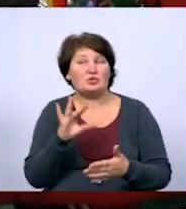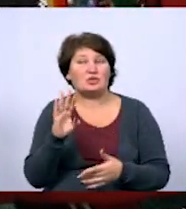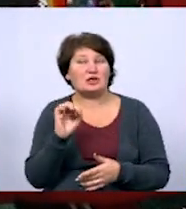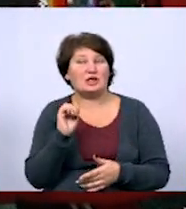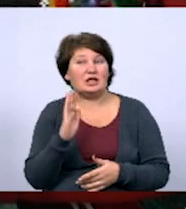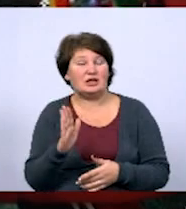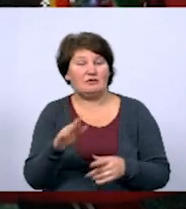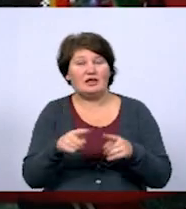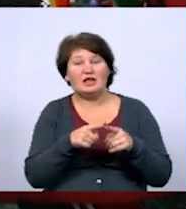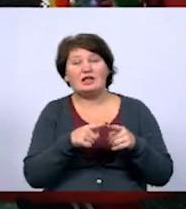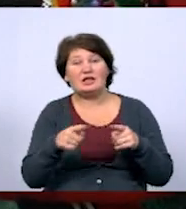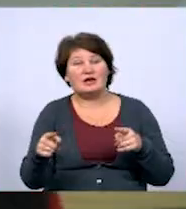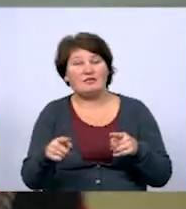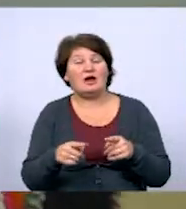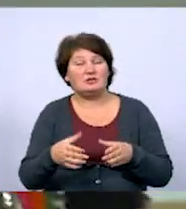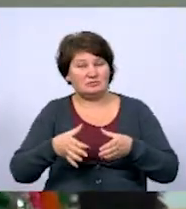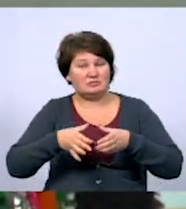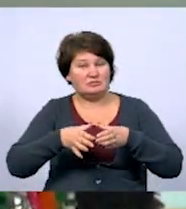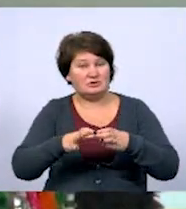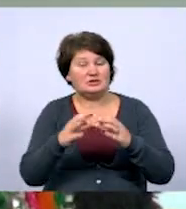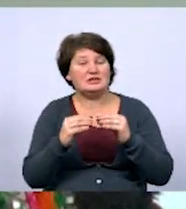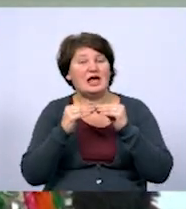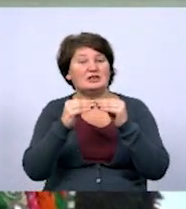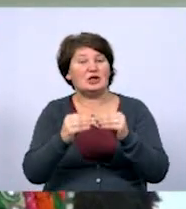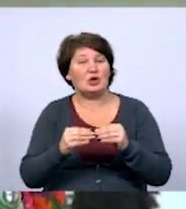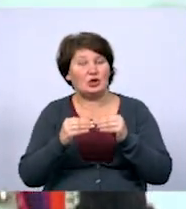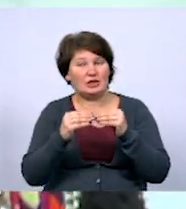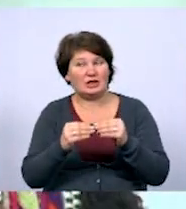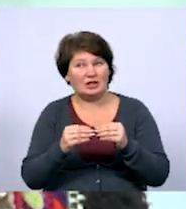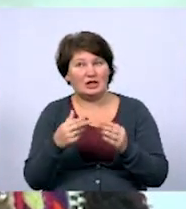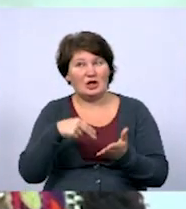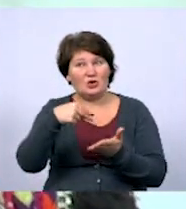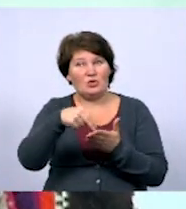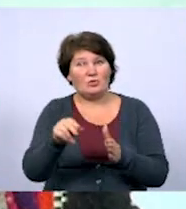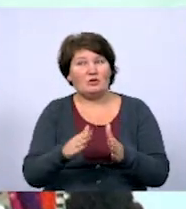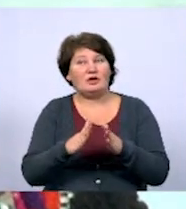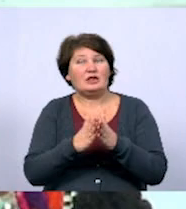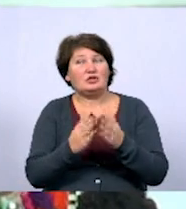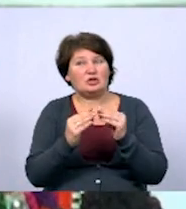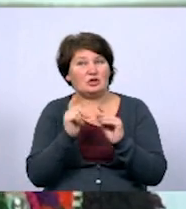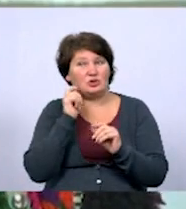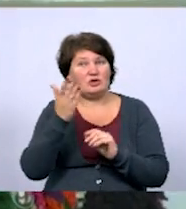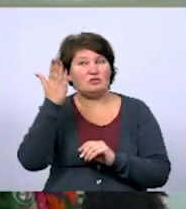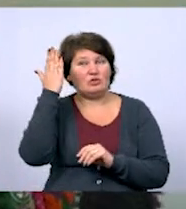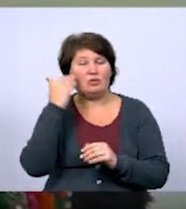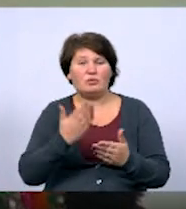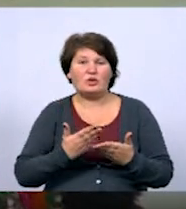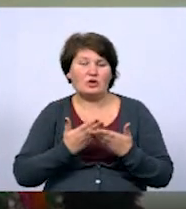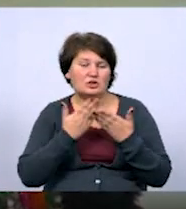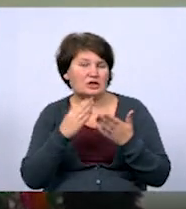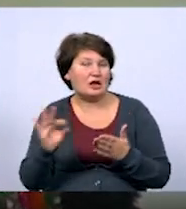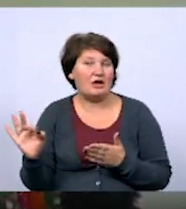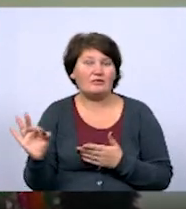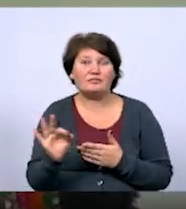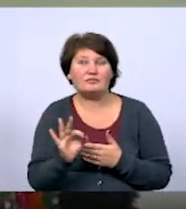Тривалість аудіотвору в книзі – 10 годин. 10 років тому я купив книгарні цю книжку, прочитав на одному диханні. І